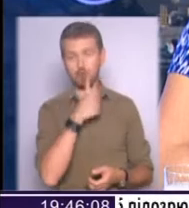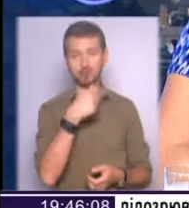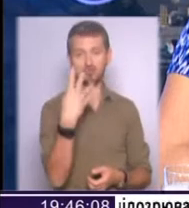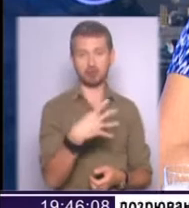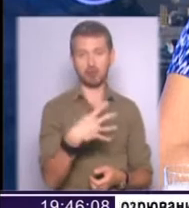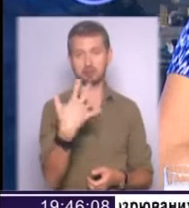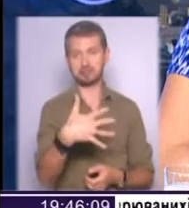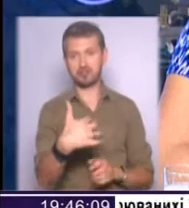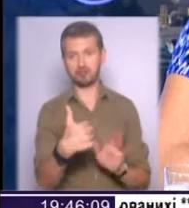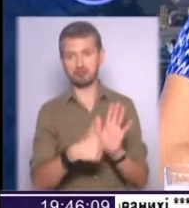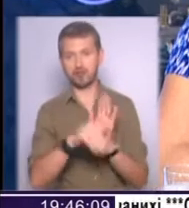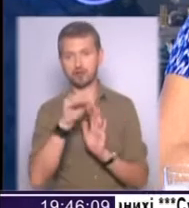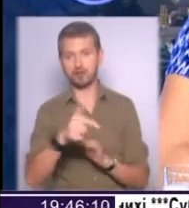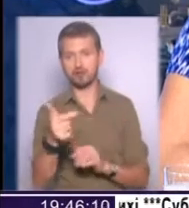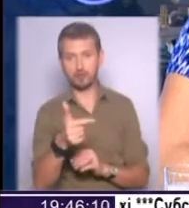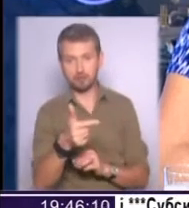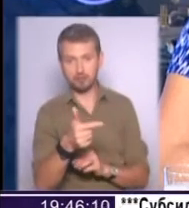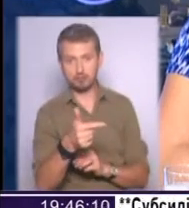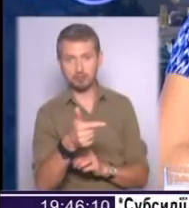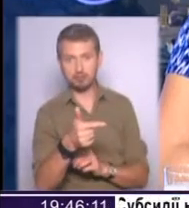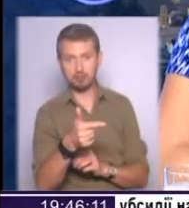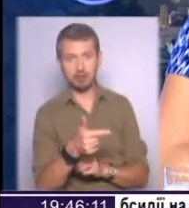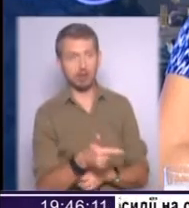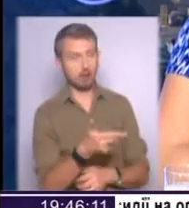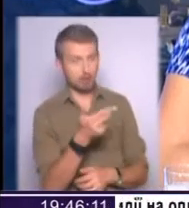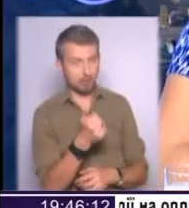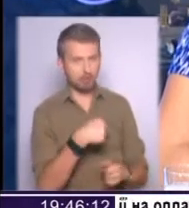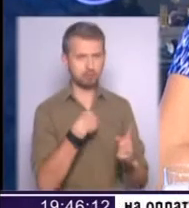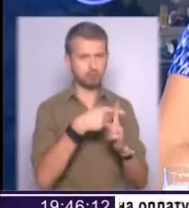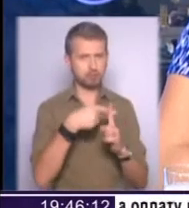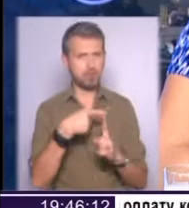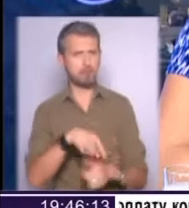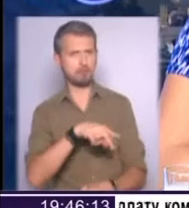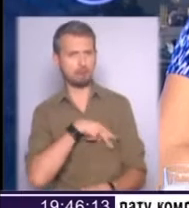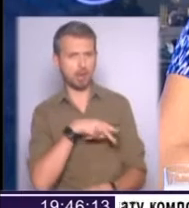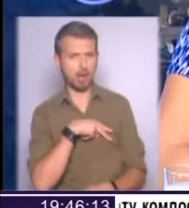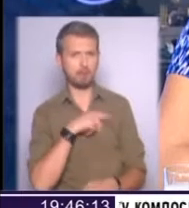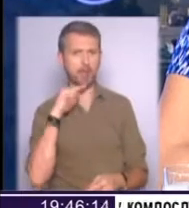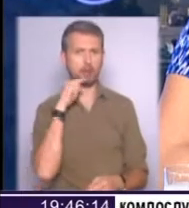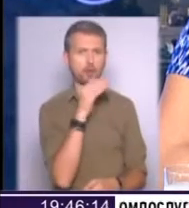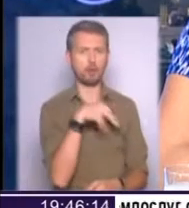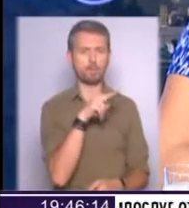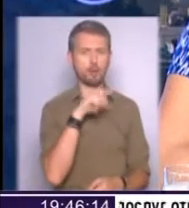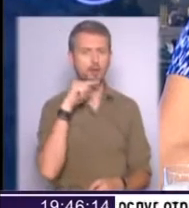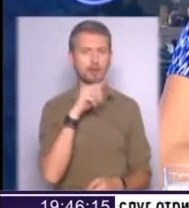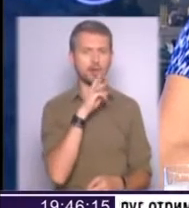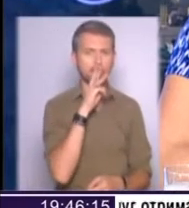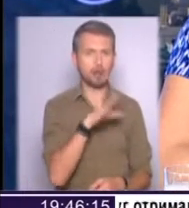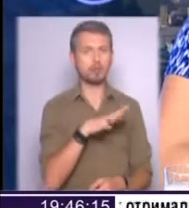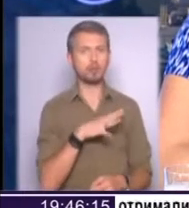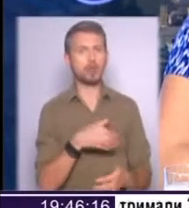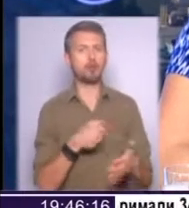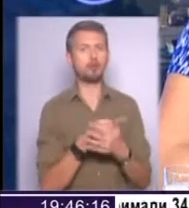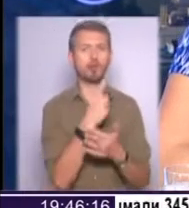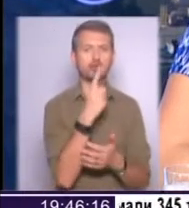50, 60 тисяч гривень. Так? А з преміями за рахунок фонду економії заробітної плати це часом доходило і до 100